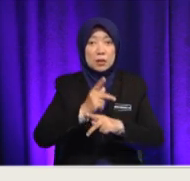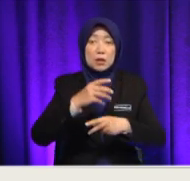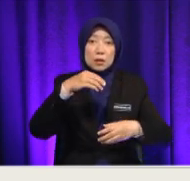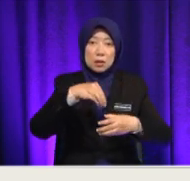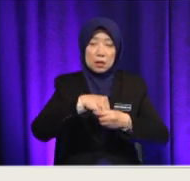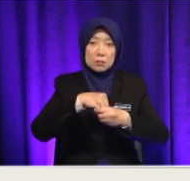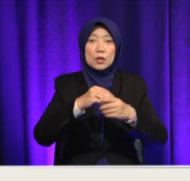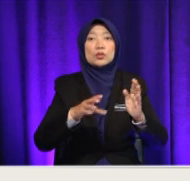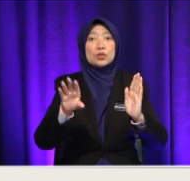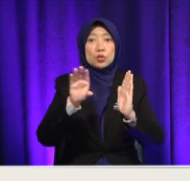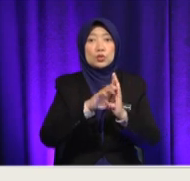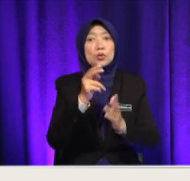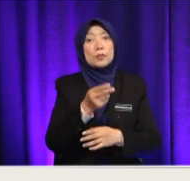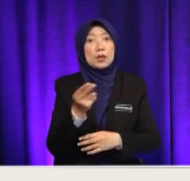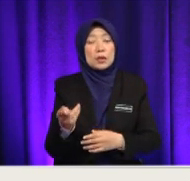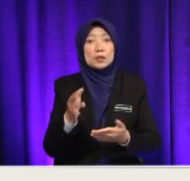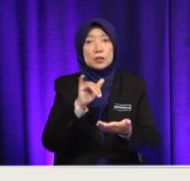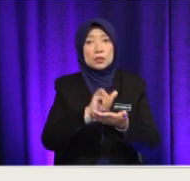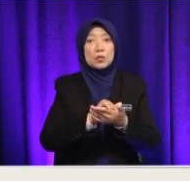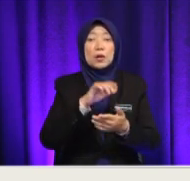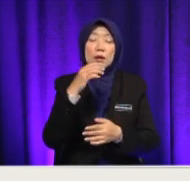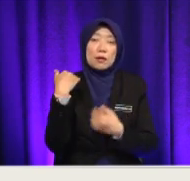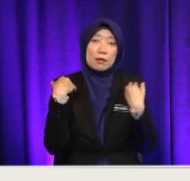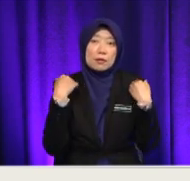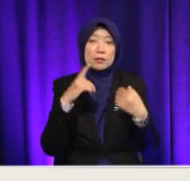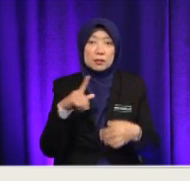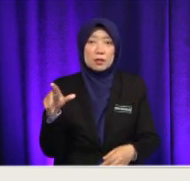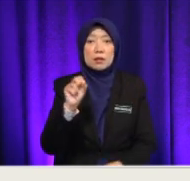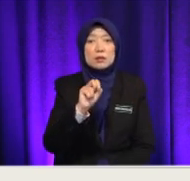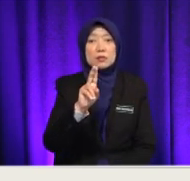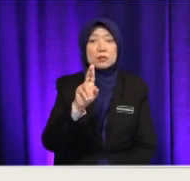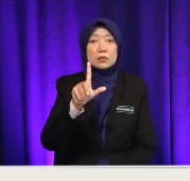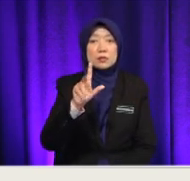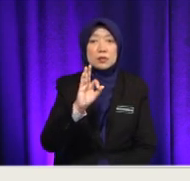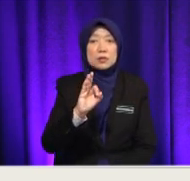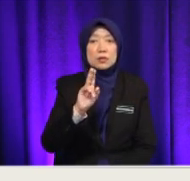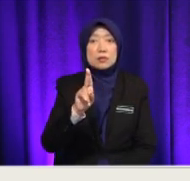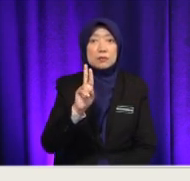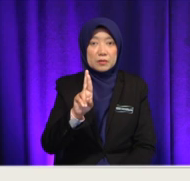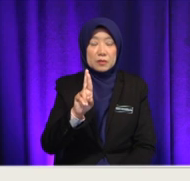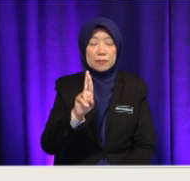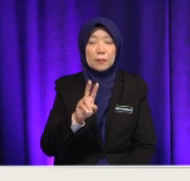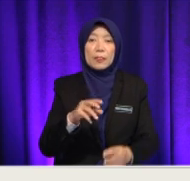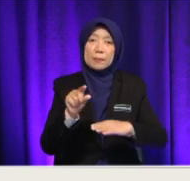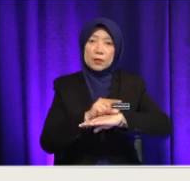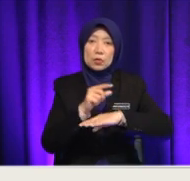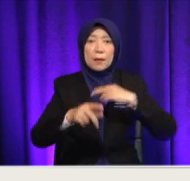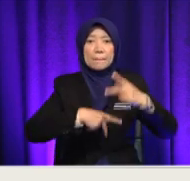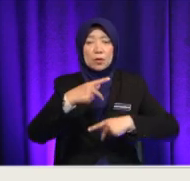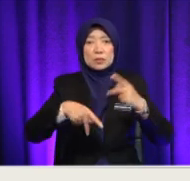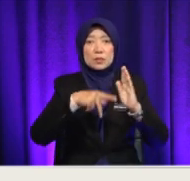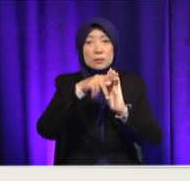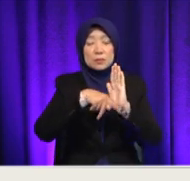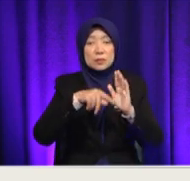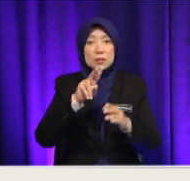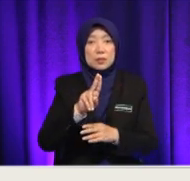Contoh bahan kimia tersebut adalah sulfur. Okey. Melalui proses pemukanan, atom-atom sulfur akan ditambah